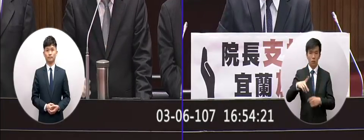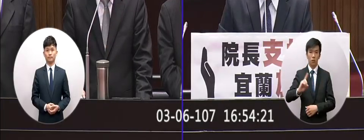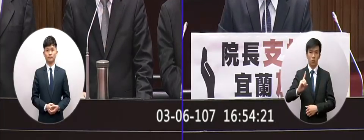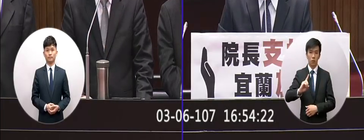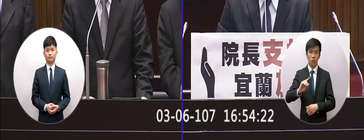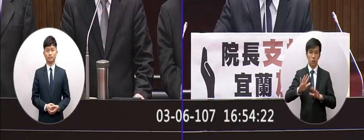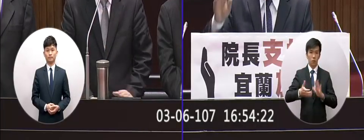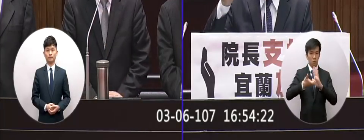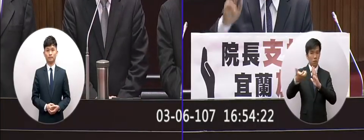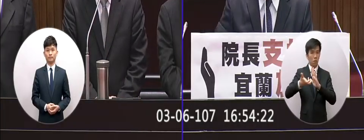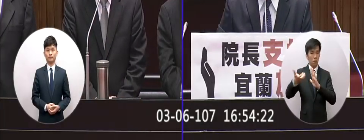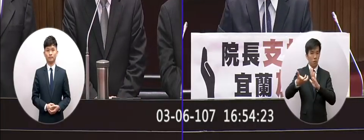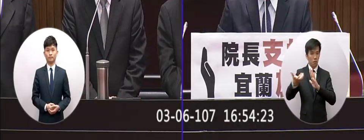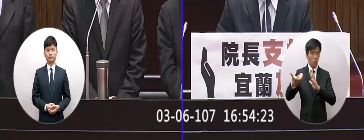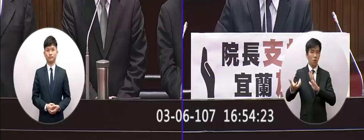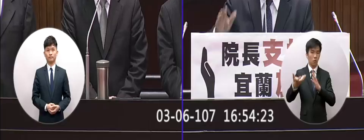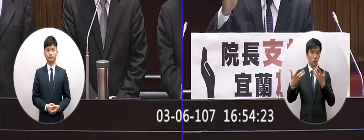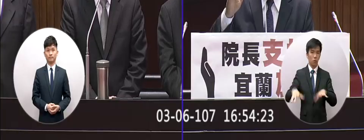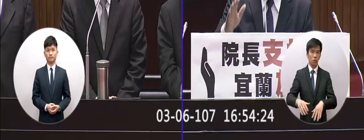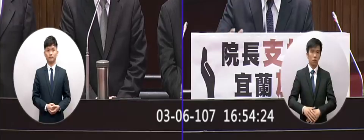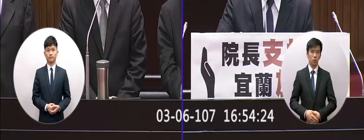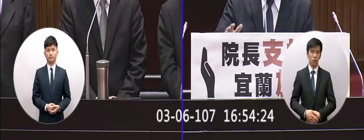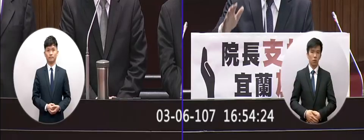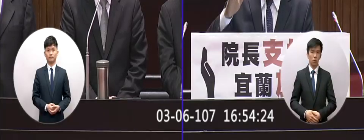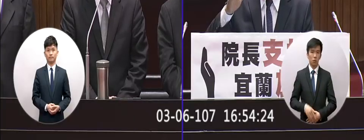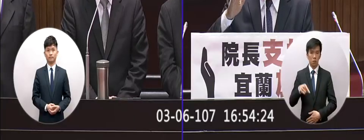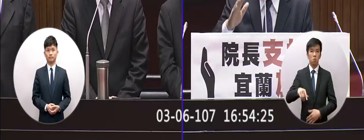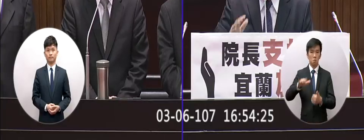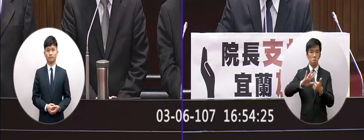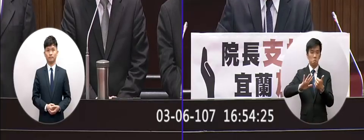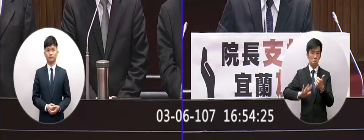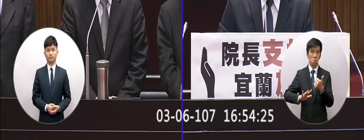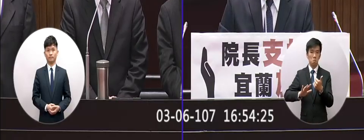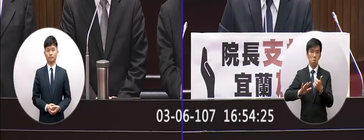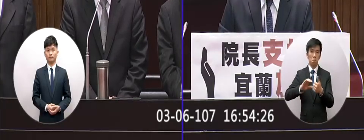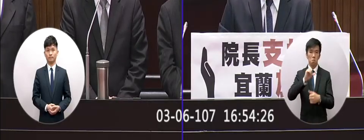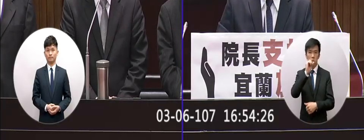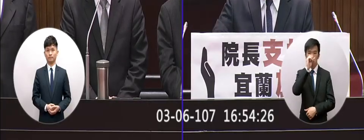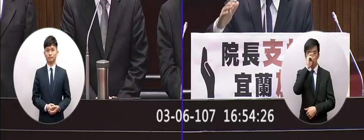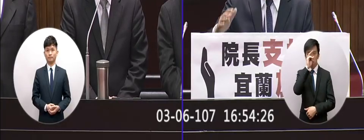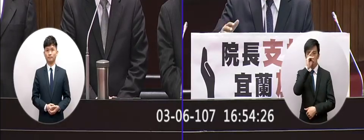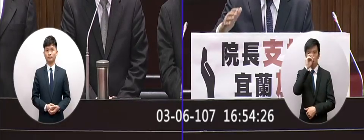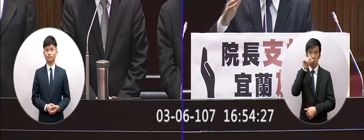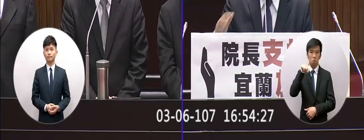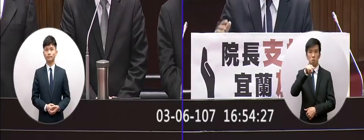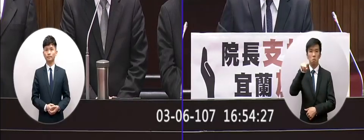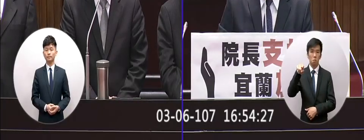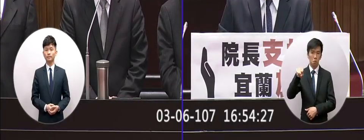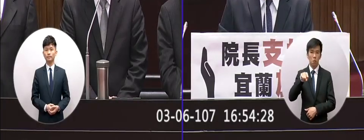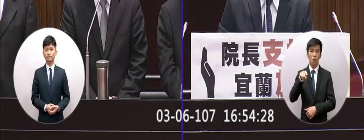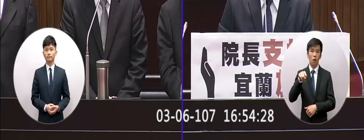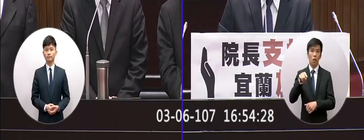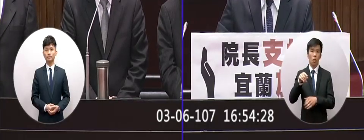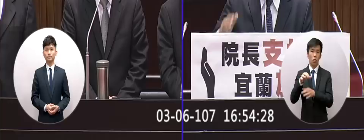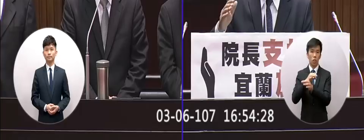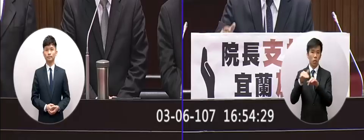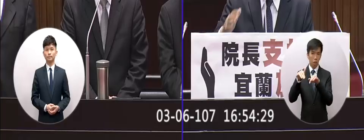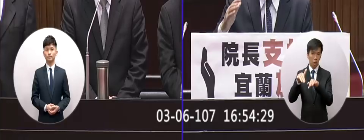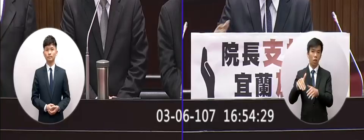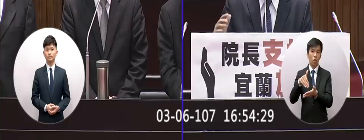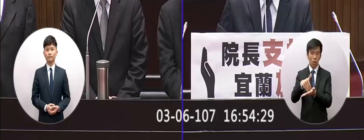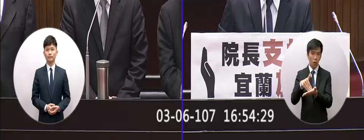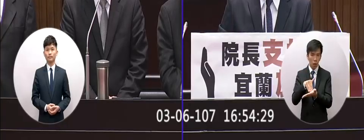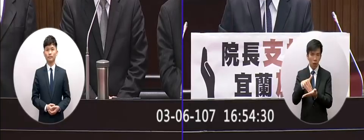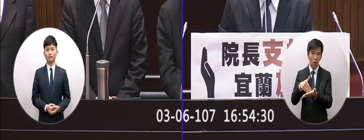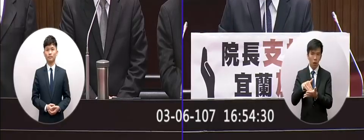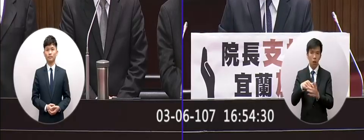外移的结果呢，这三项因素呢，造成宜兰县越来越软弱、越来越